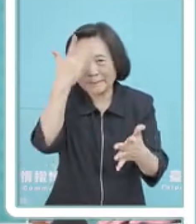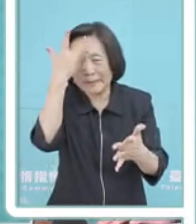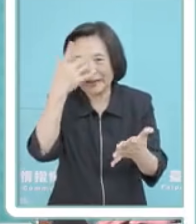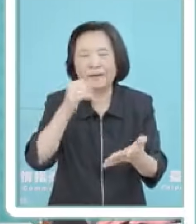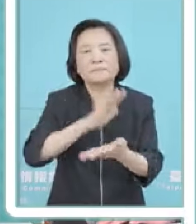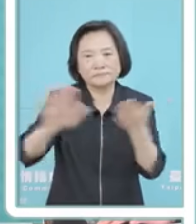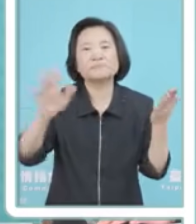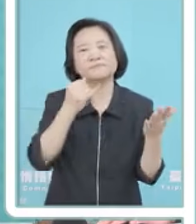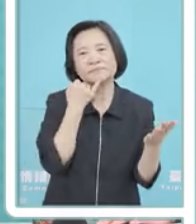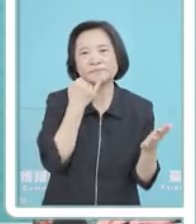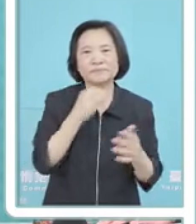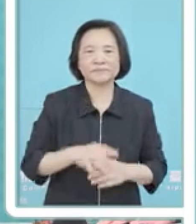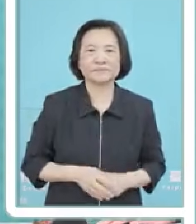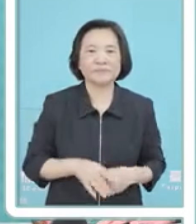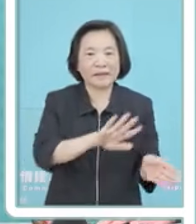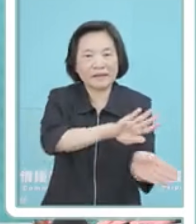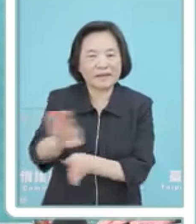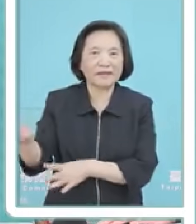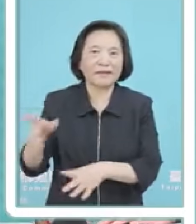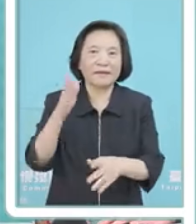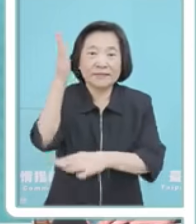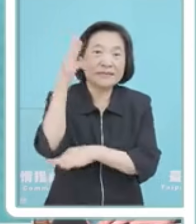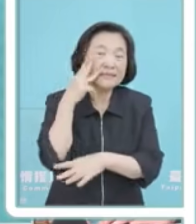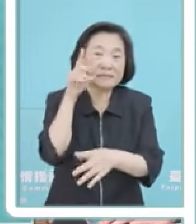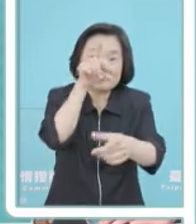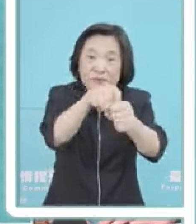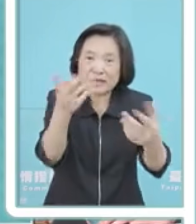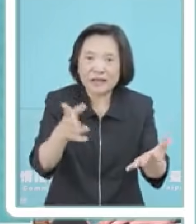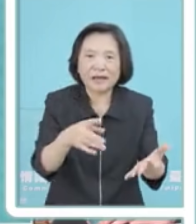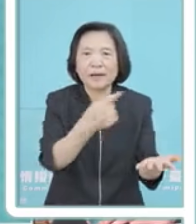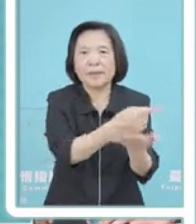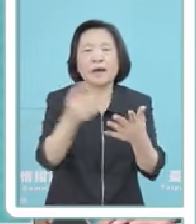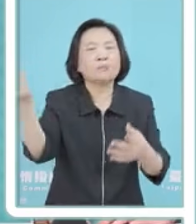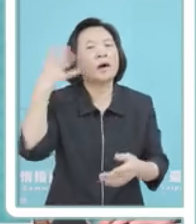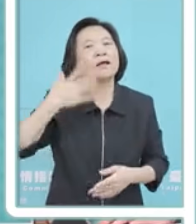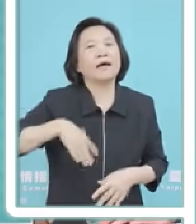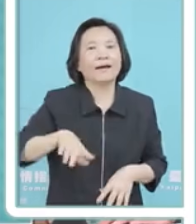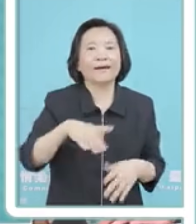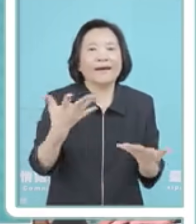那个时候有各种政治目的，啊，大家也晓得，啊，就笑一笑就好了。